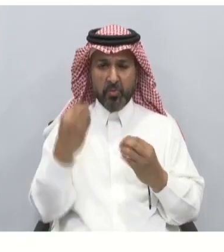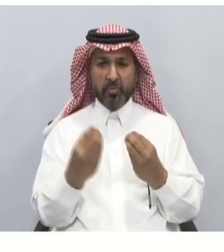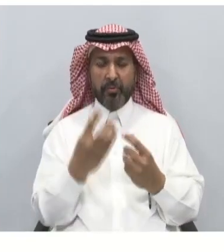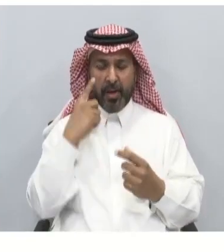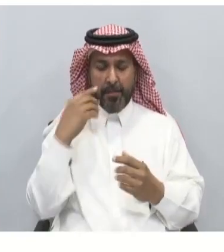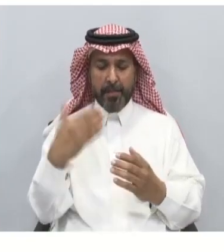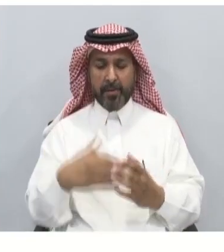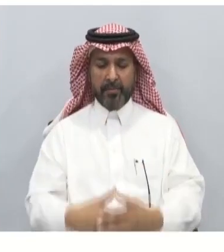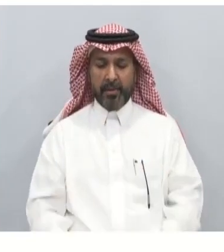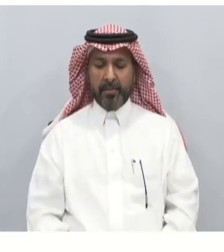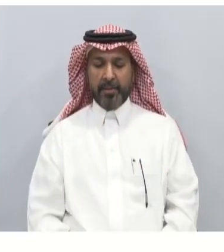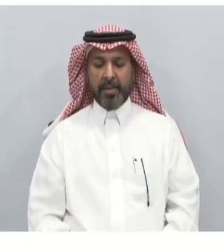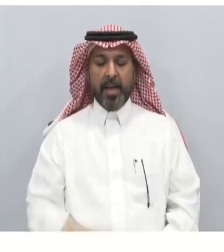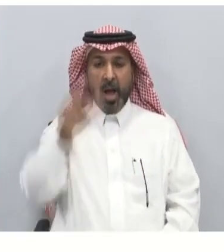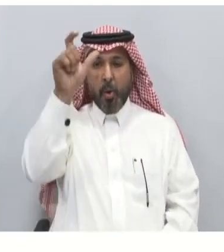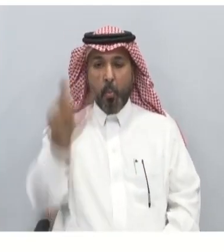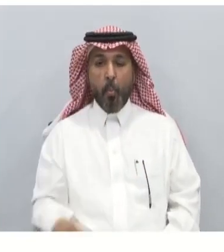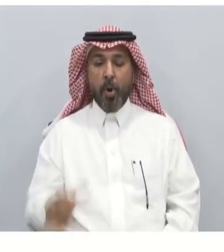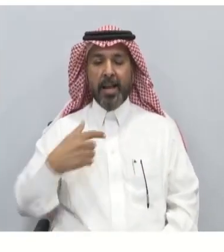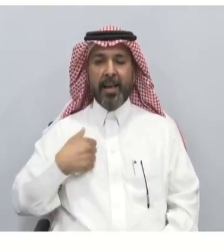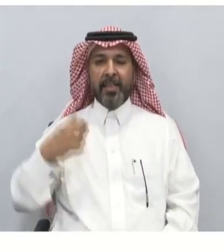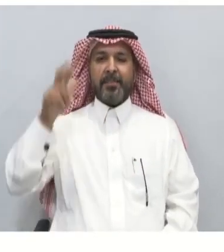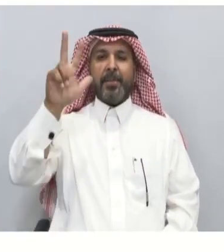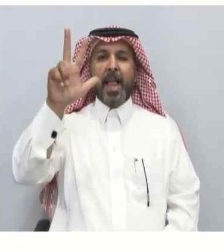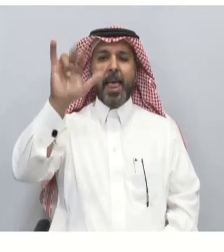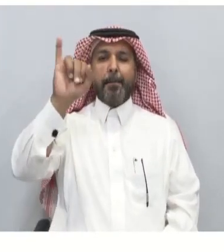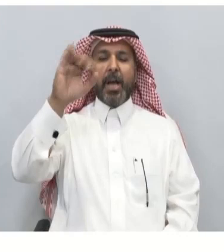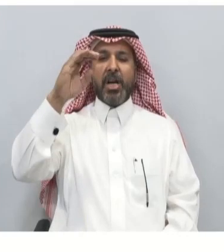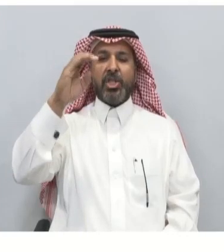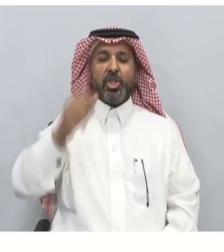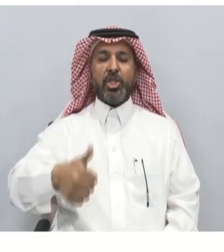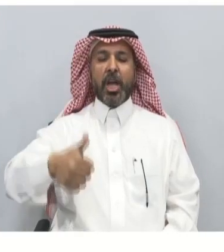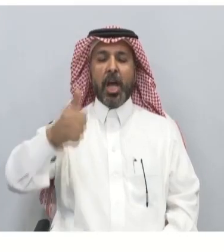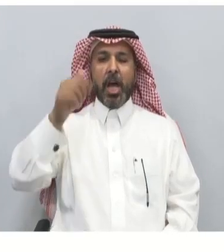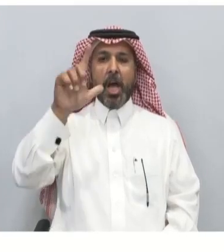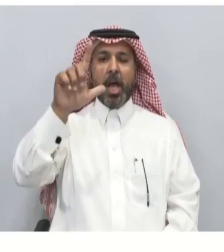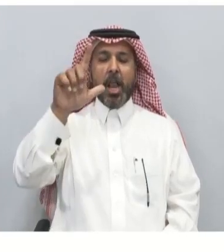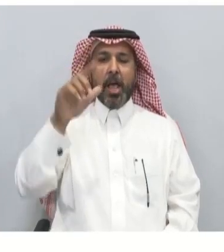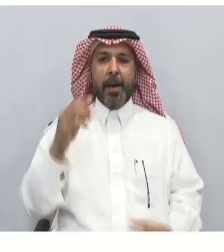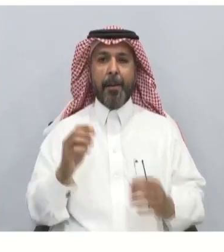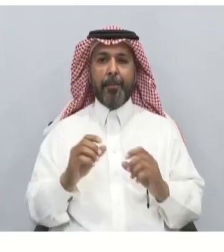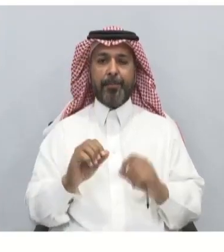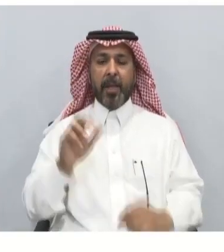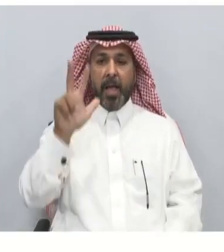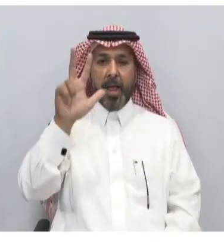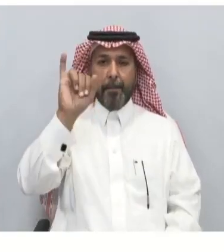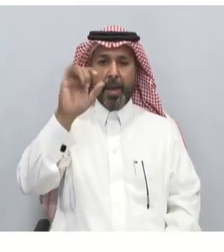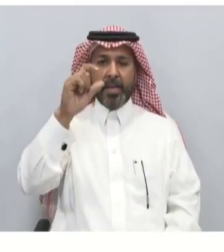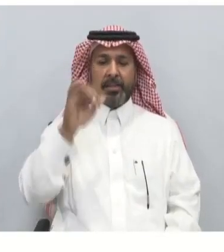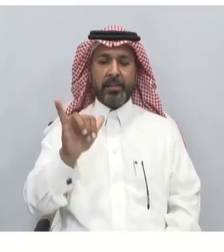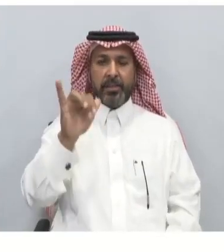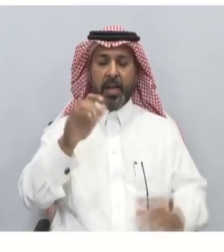ما هو المجال؟ أحسنتم، قيم سين اللي هي سالب 2 و0 و1 و3، والمدى سالب 9 و1